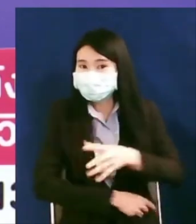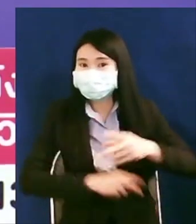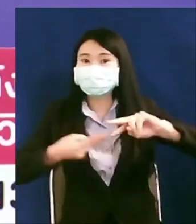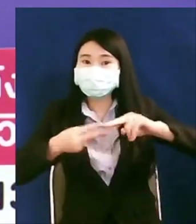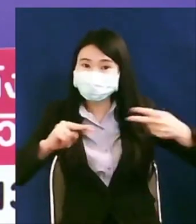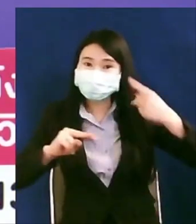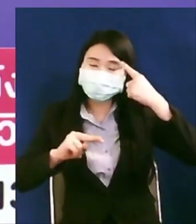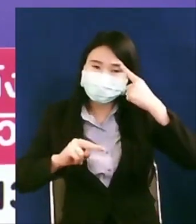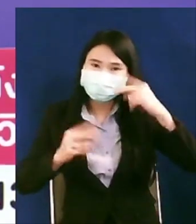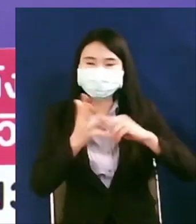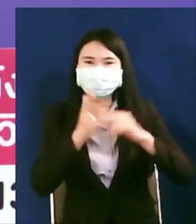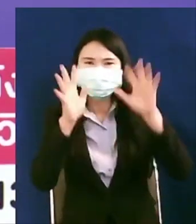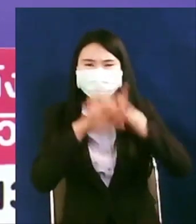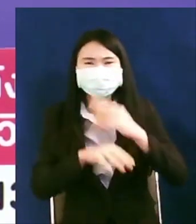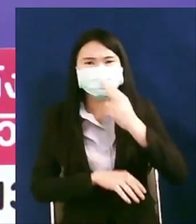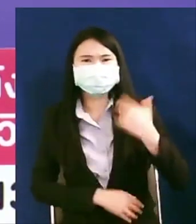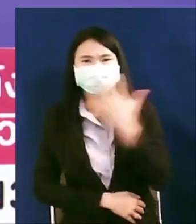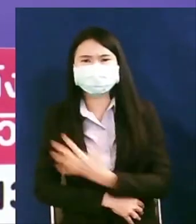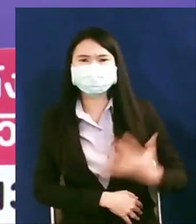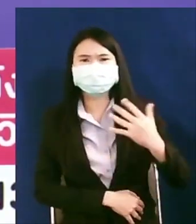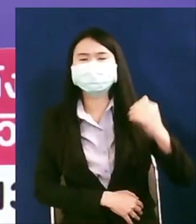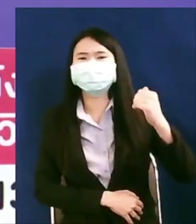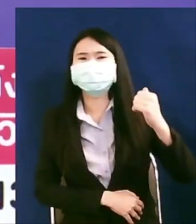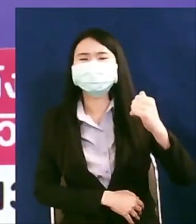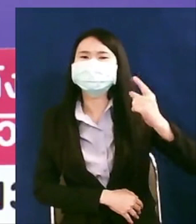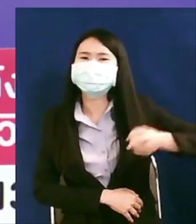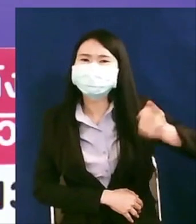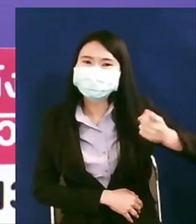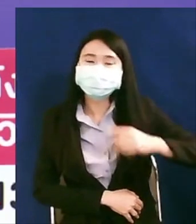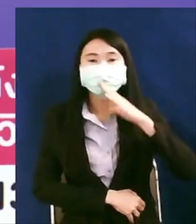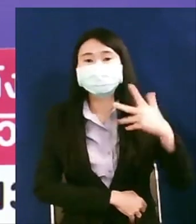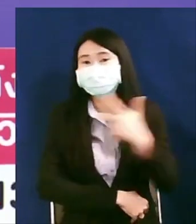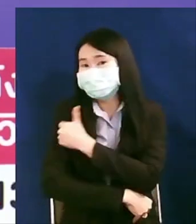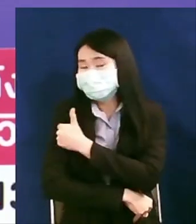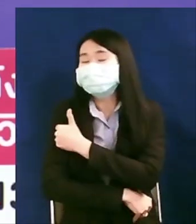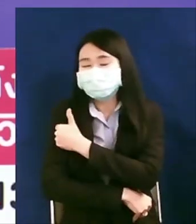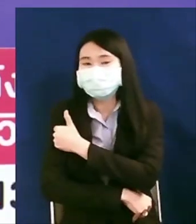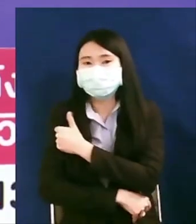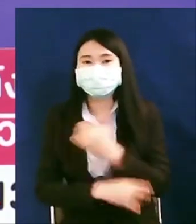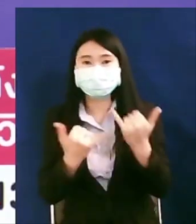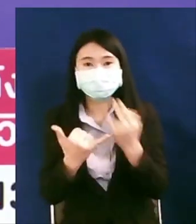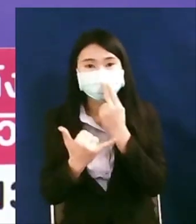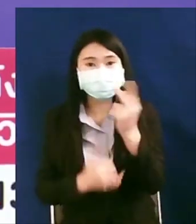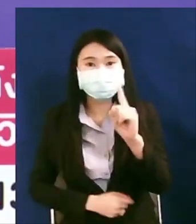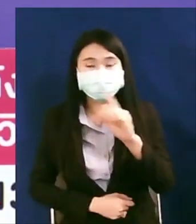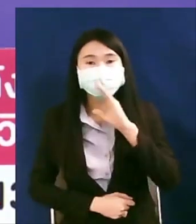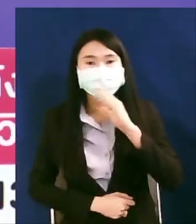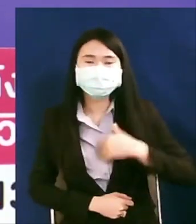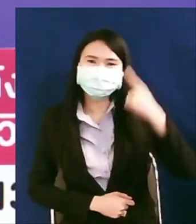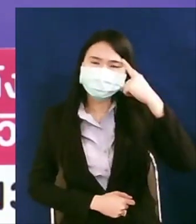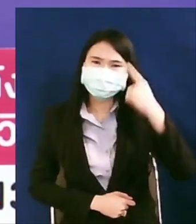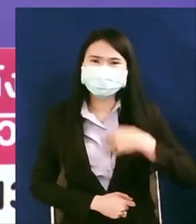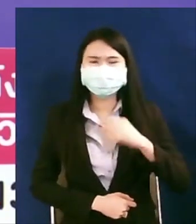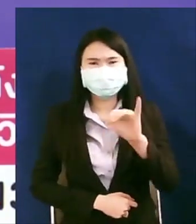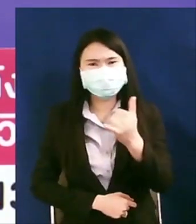างเคียงเนี่ยไม่แตกต่างไปจากเดิมเลยจากที่ฉีดวัคซีนแต่ละตัวแต่ละเข็มนะครับเพราะฉะนั้นเนี่ยในข้อกังวลบอกว่า